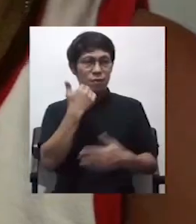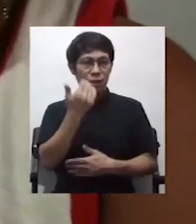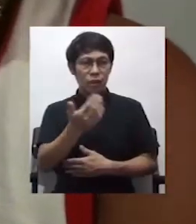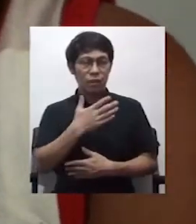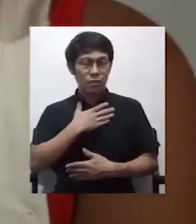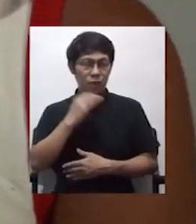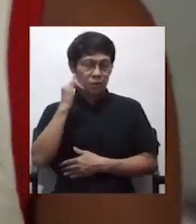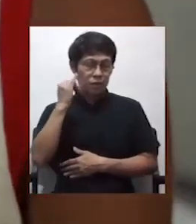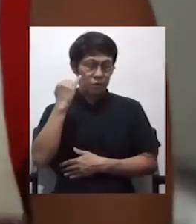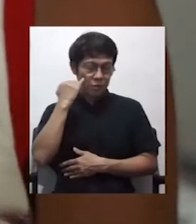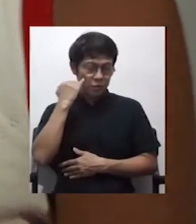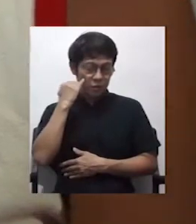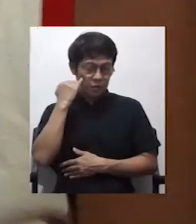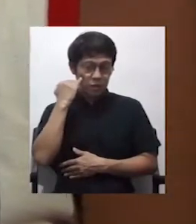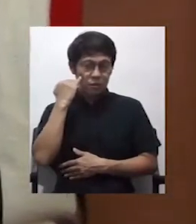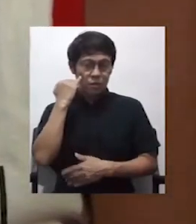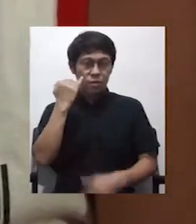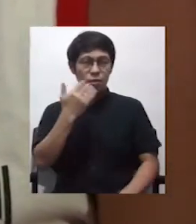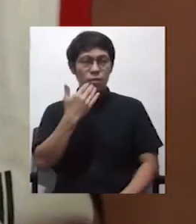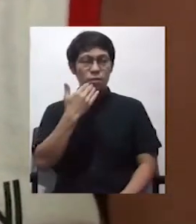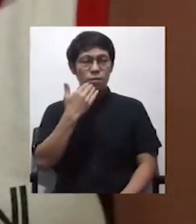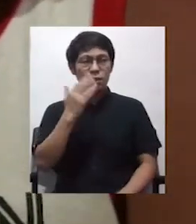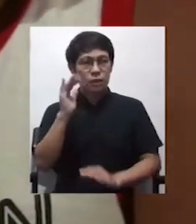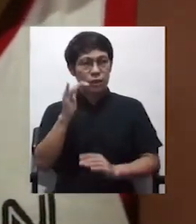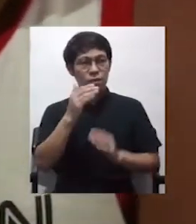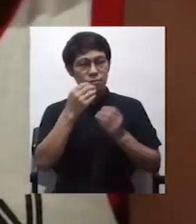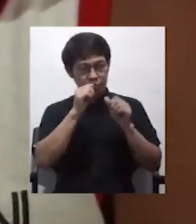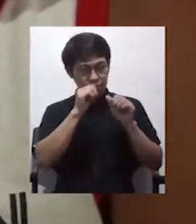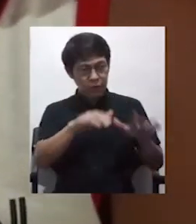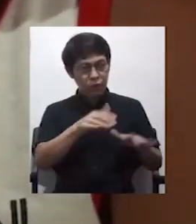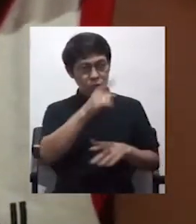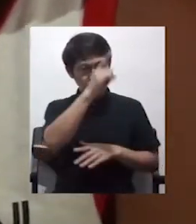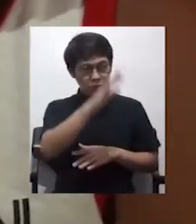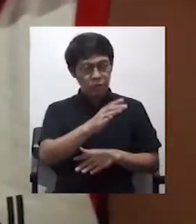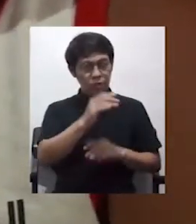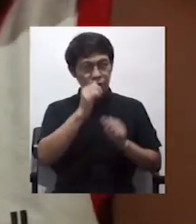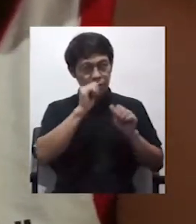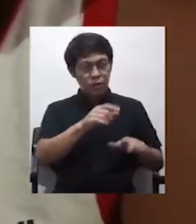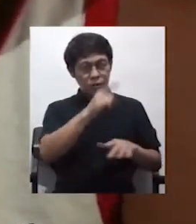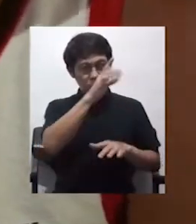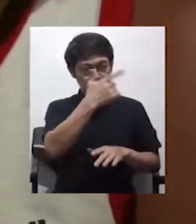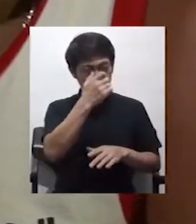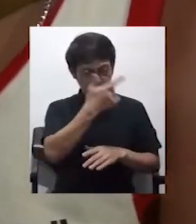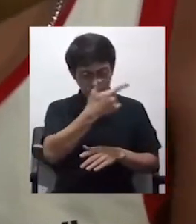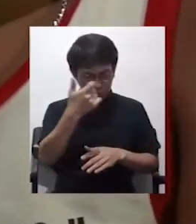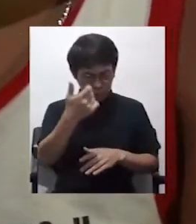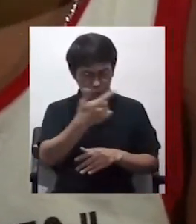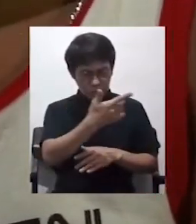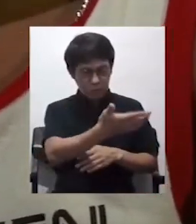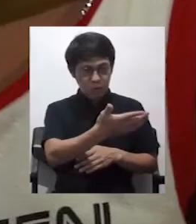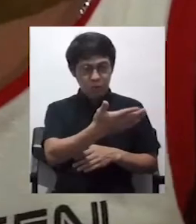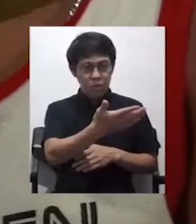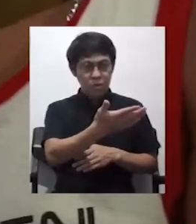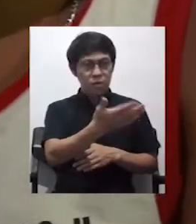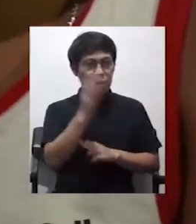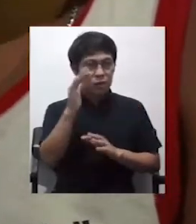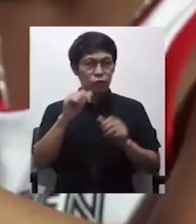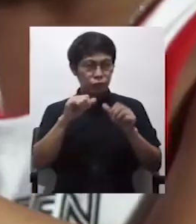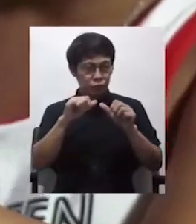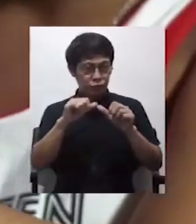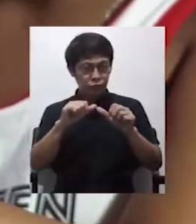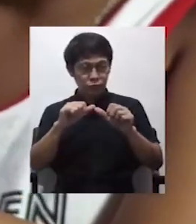inyo. Sana po, huwag po kayong magsawang tumulong sa ibang tao. Salamat po sa pag-aalaga niyo sa anak